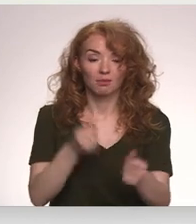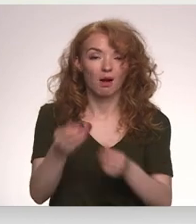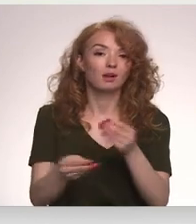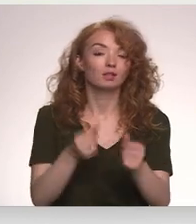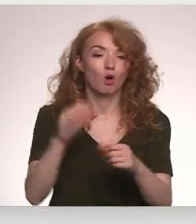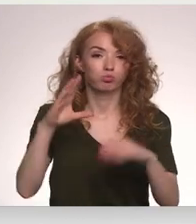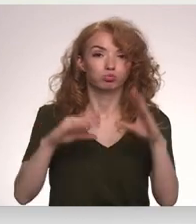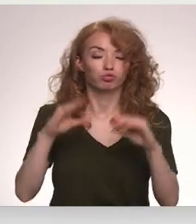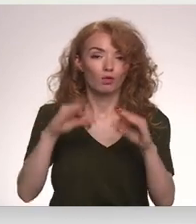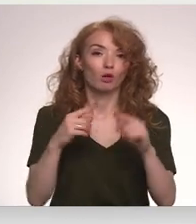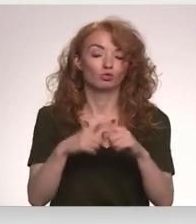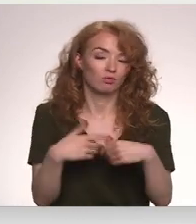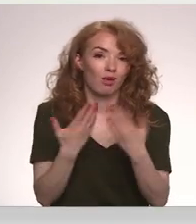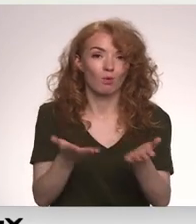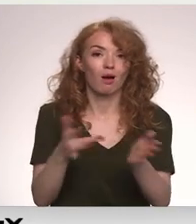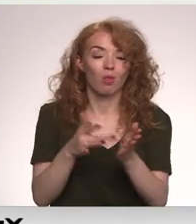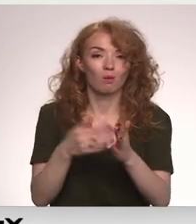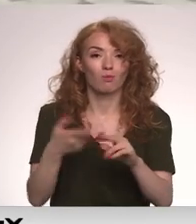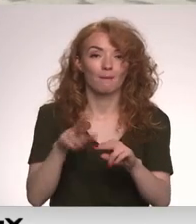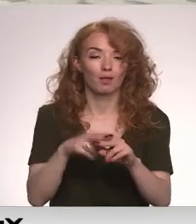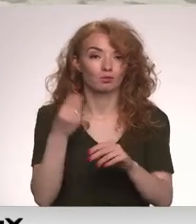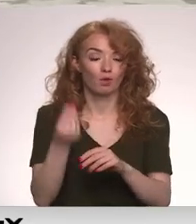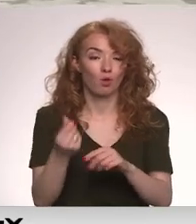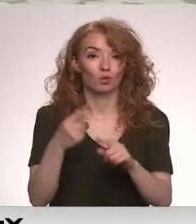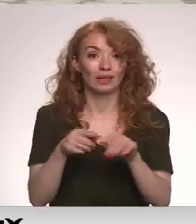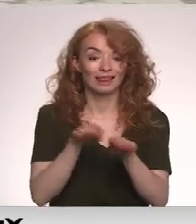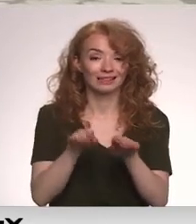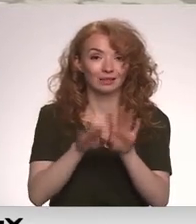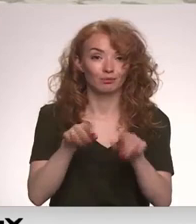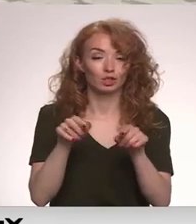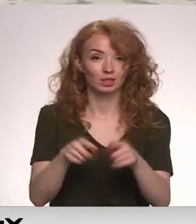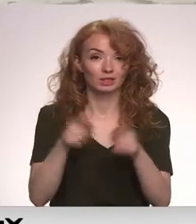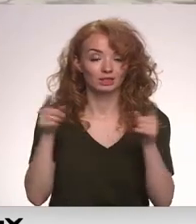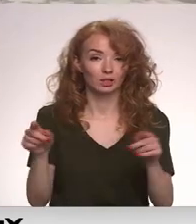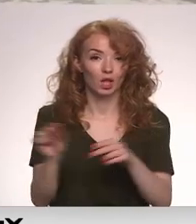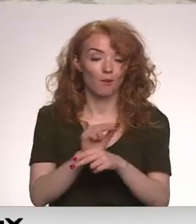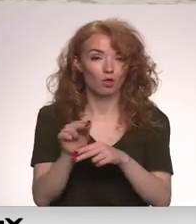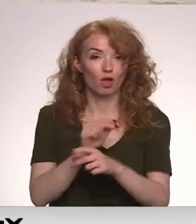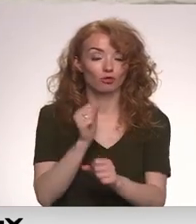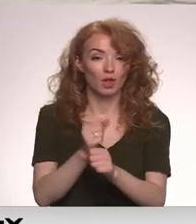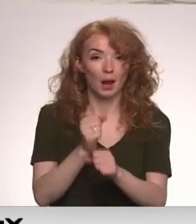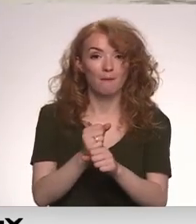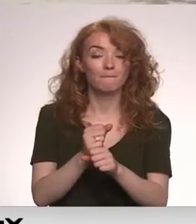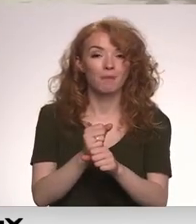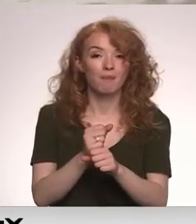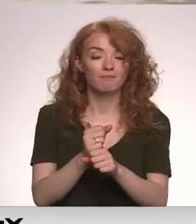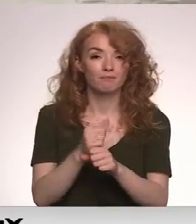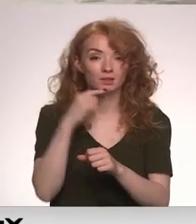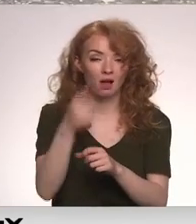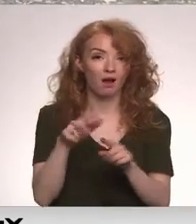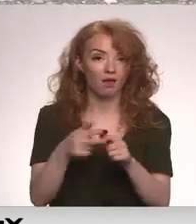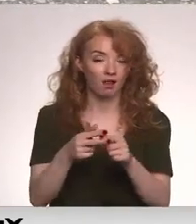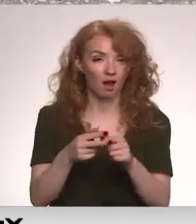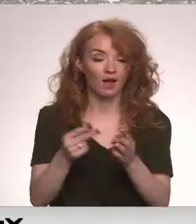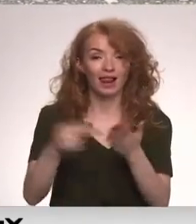Un budžetēšanu un jādod kaut kādu papildus naudu. Līdzīgi par šīs sezonas remontēšanas darbiem RTV izsakās Jelgavā. Tā